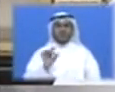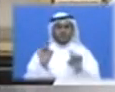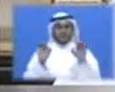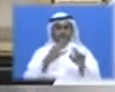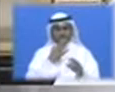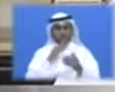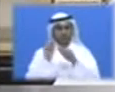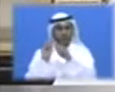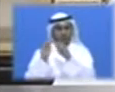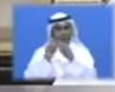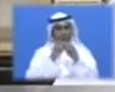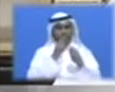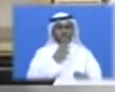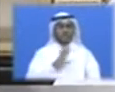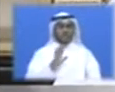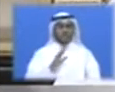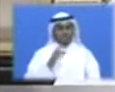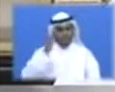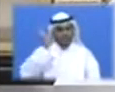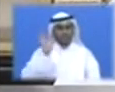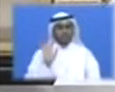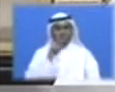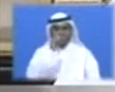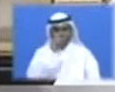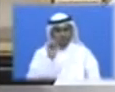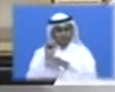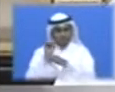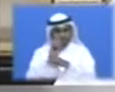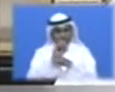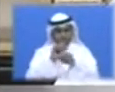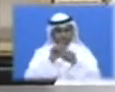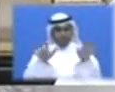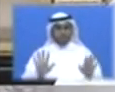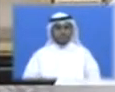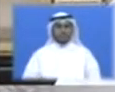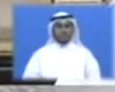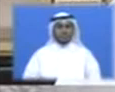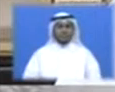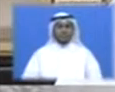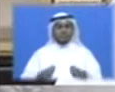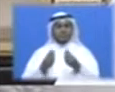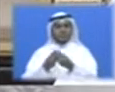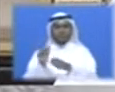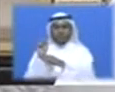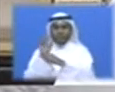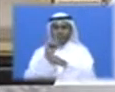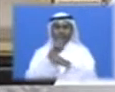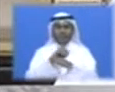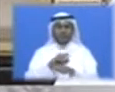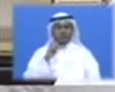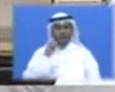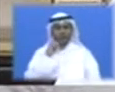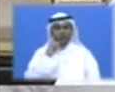الشباب وعند فئة البنات. طبعا هذه التوصيات مشكورا مجلس الوزراء اعتمد هذه التوصيات وأوصى